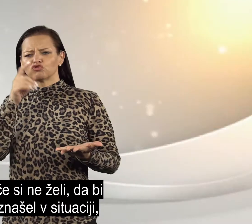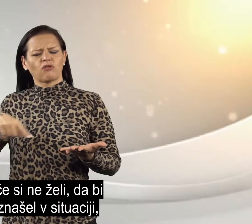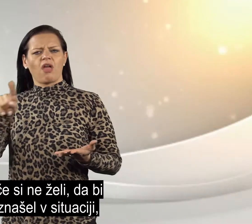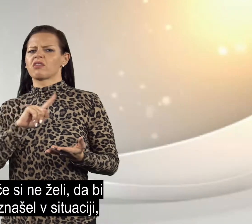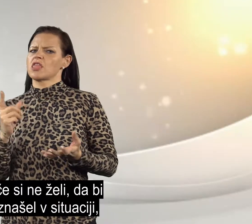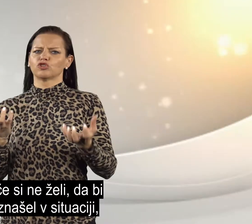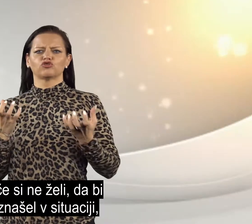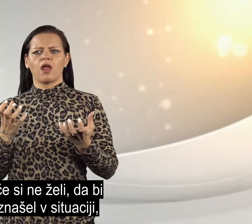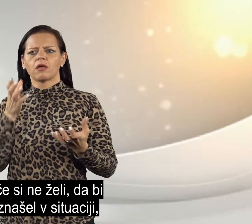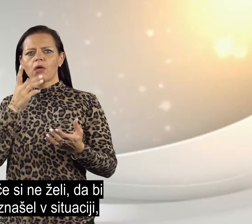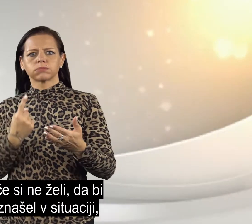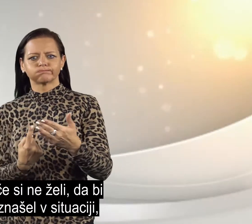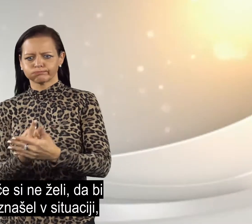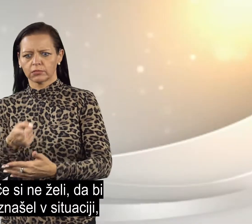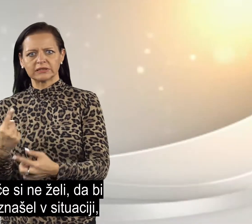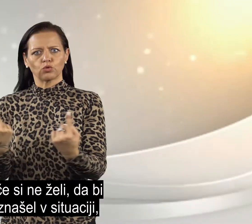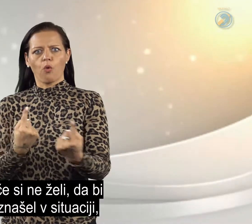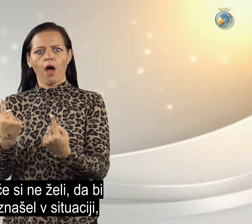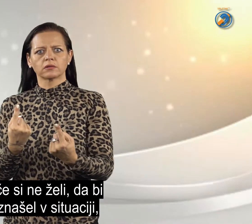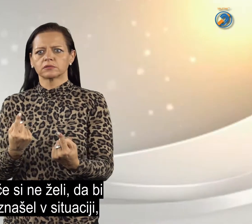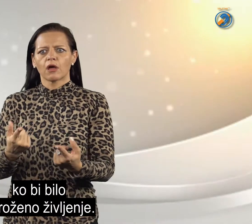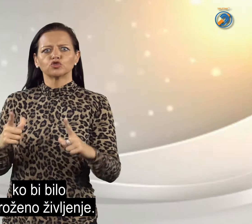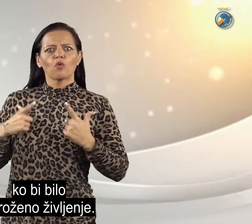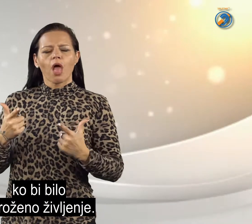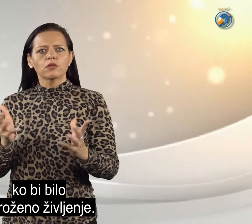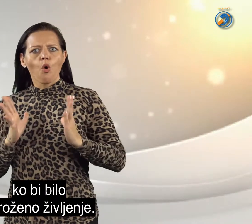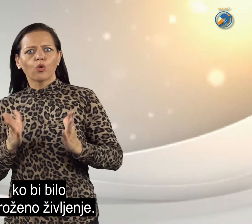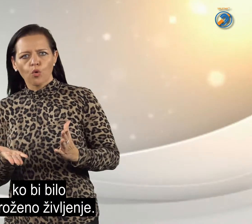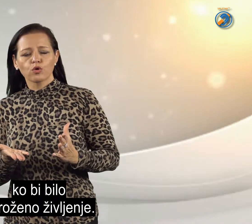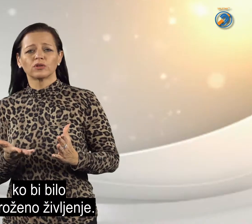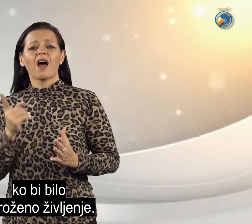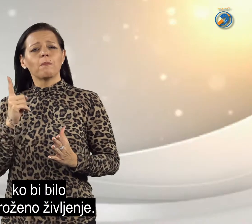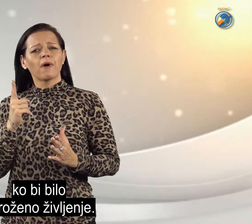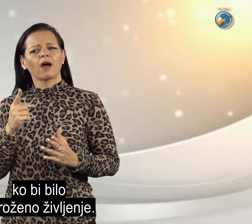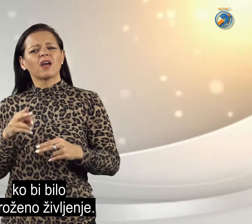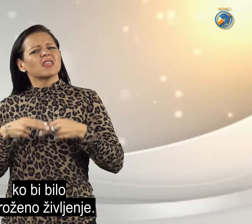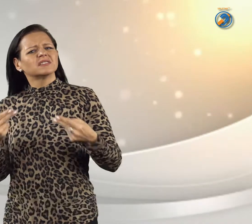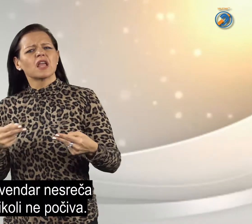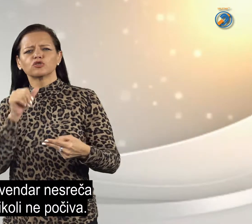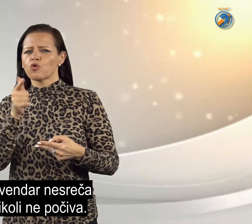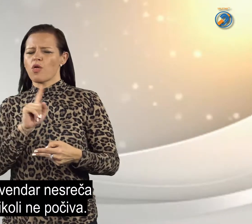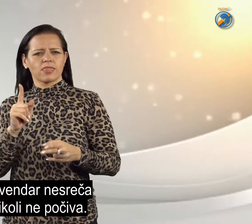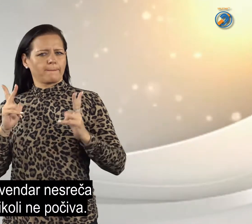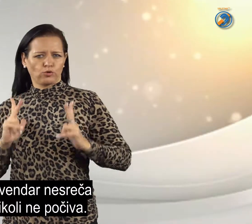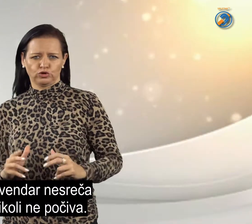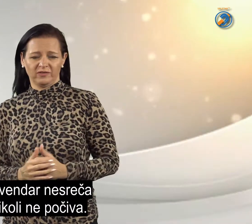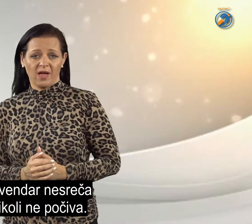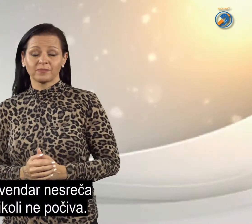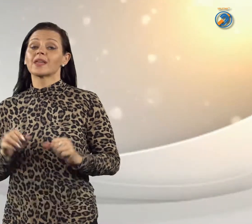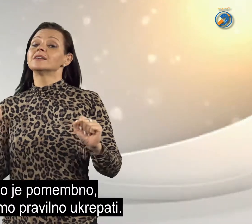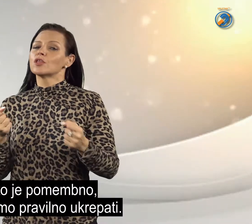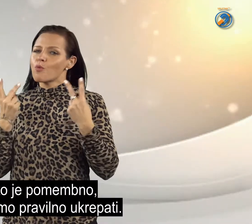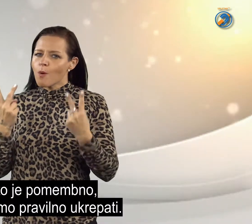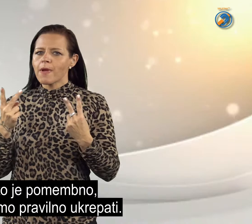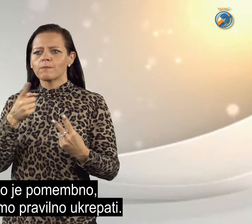Nihče si ne želi, da bi se znašel v situaciji, ko bi bilo ogroženo življenje. A vendar nesreča nikoli ne počiva, zato